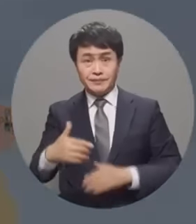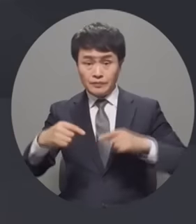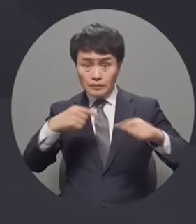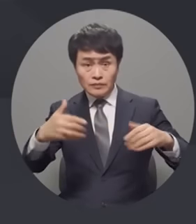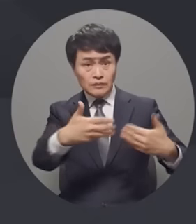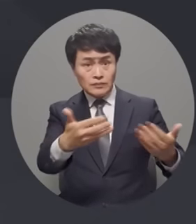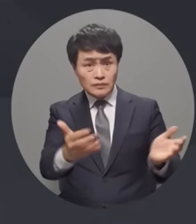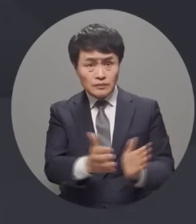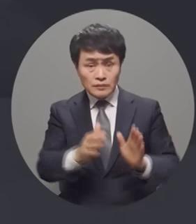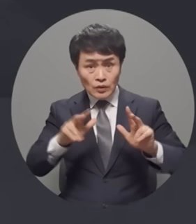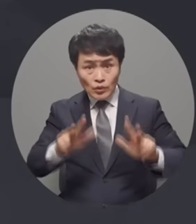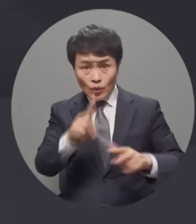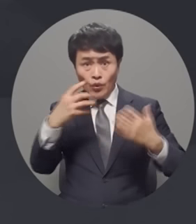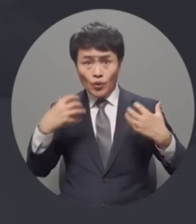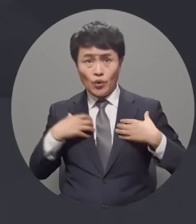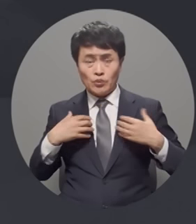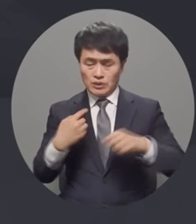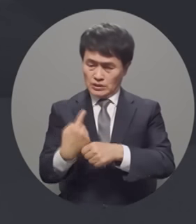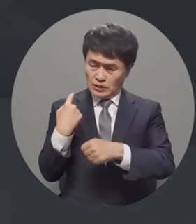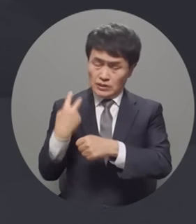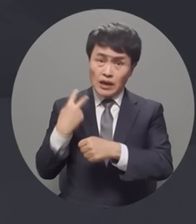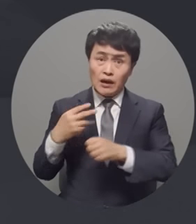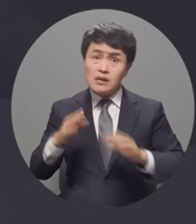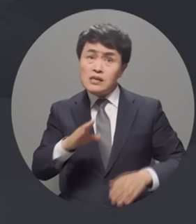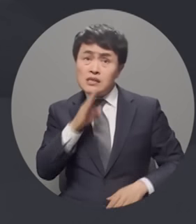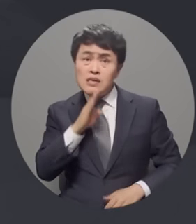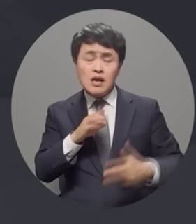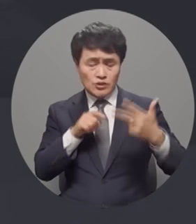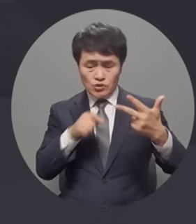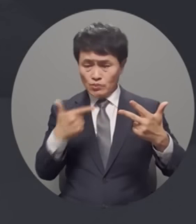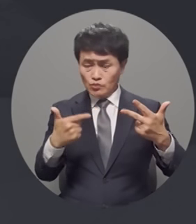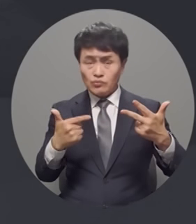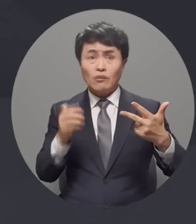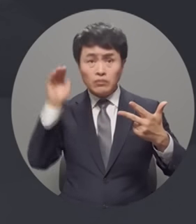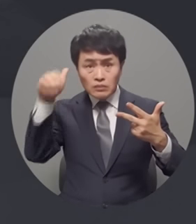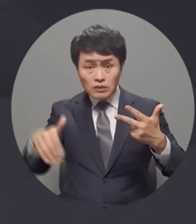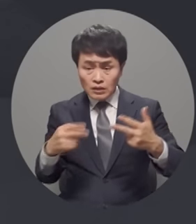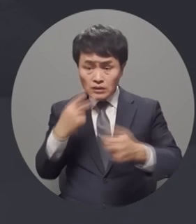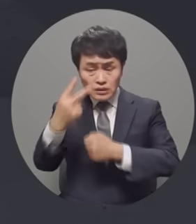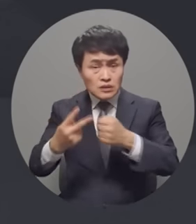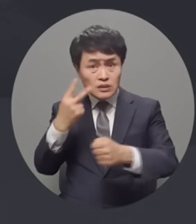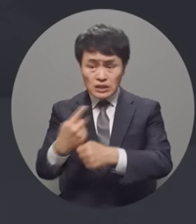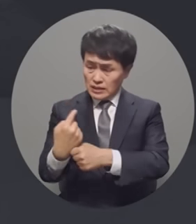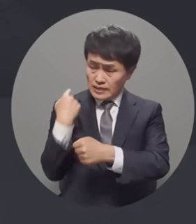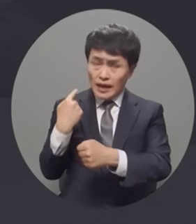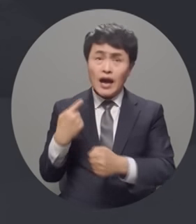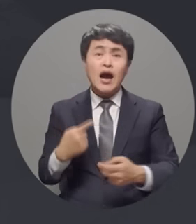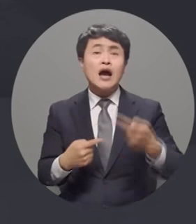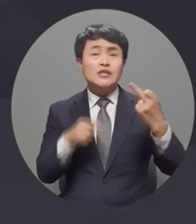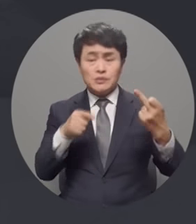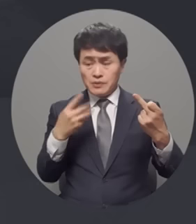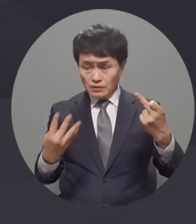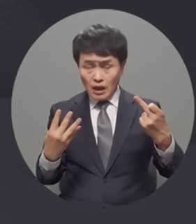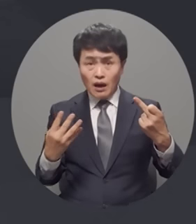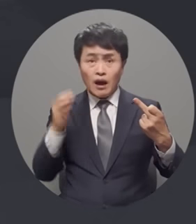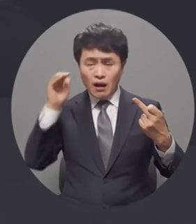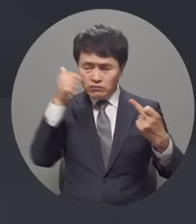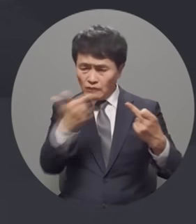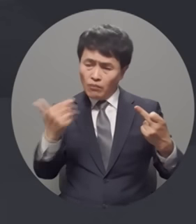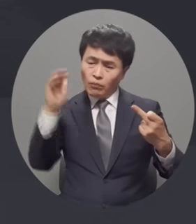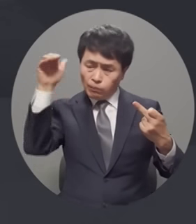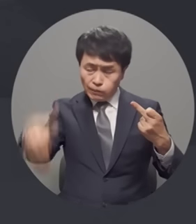부문에서 현 정부 첫 해인 재작년 7.6점 떨어졌다. 2년 차인 지난해 12.4점 대폭